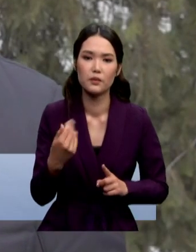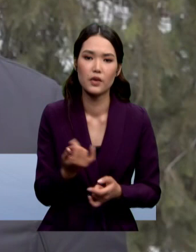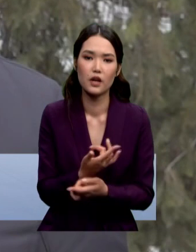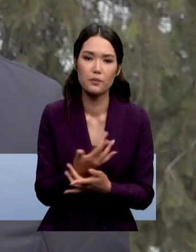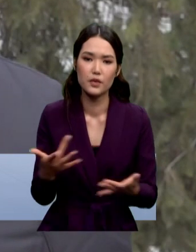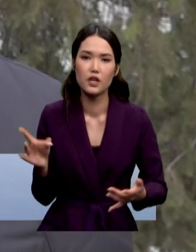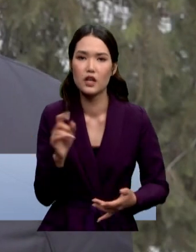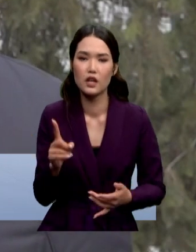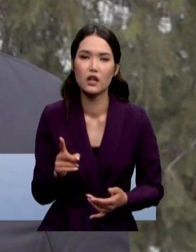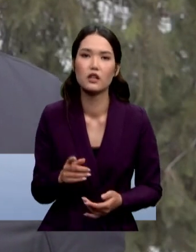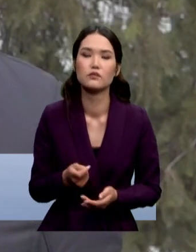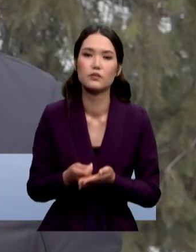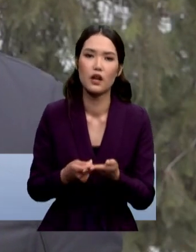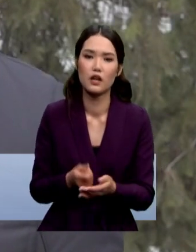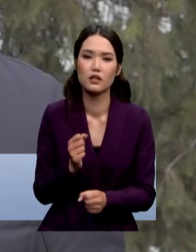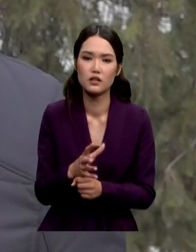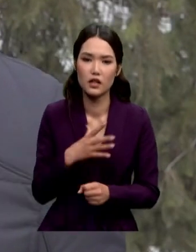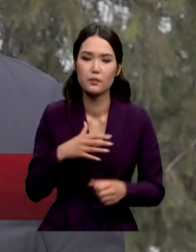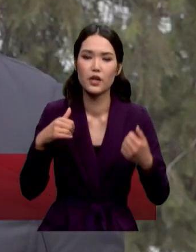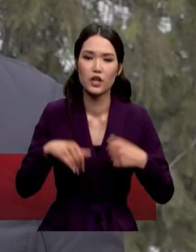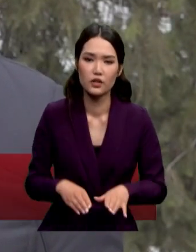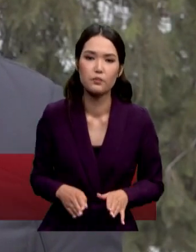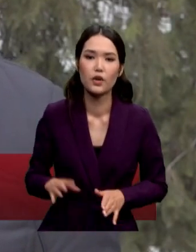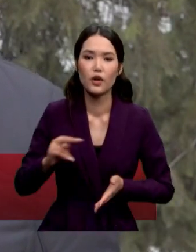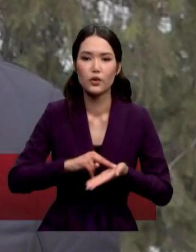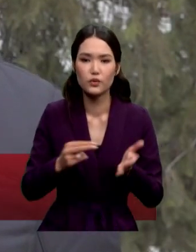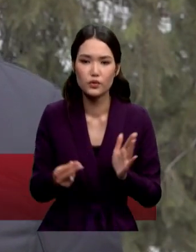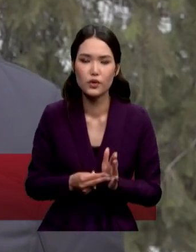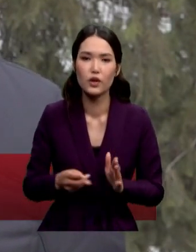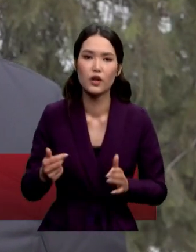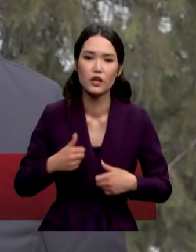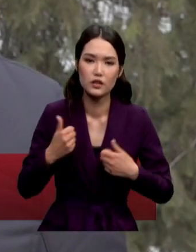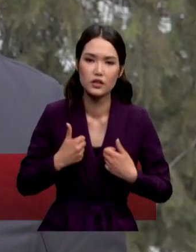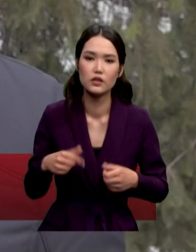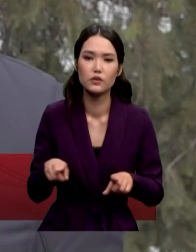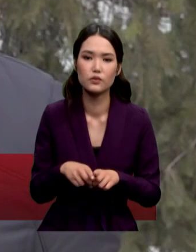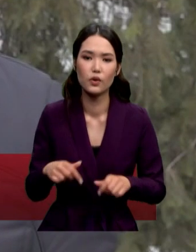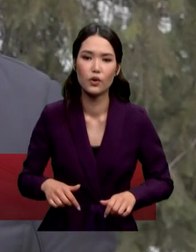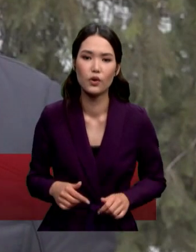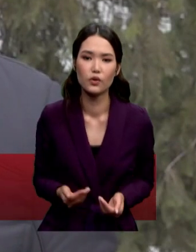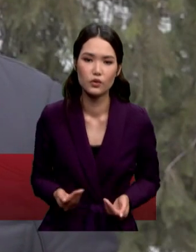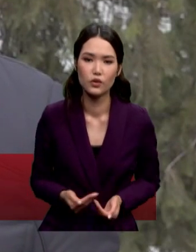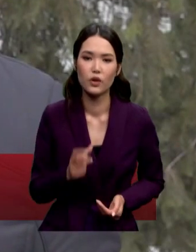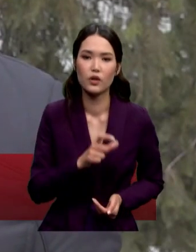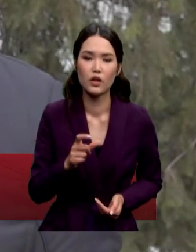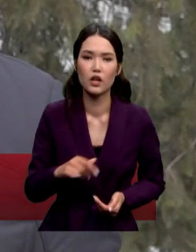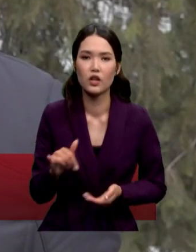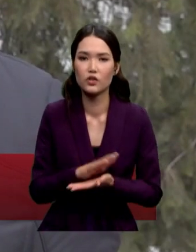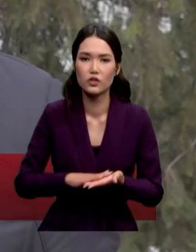бірнеше рет хатпен шыққанбыз, шешу жолдарын, және де бұл тұрғындарға бізге ешқандай ақша